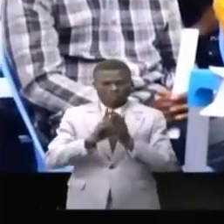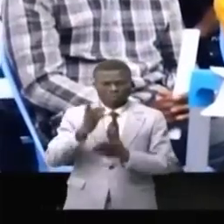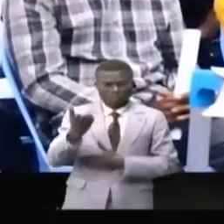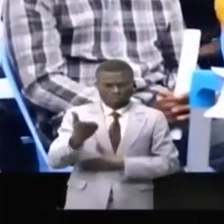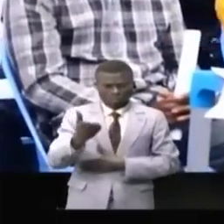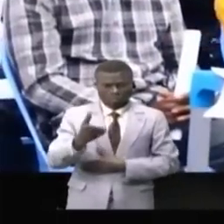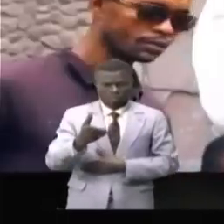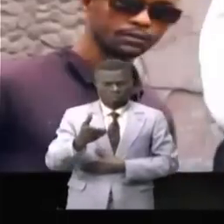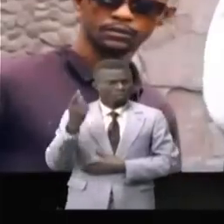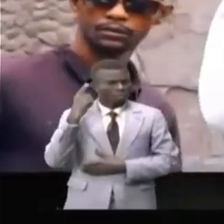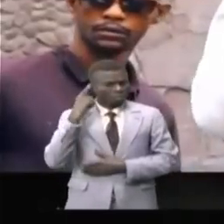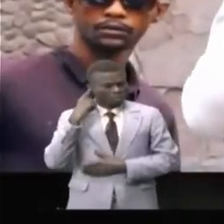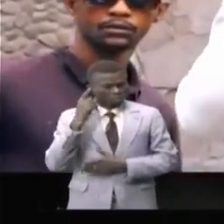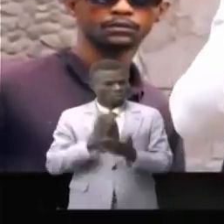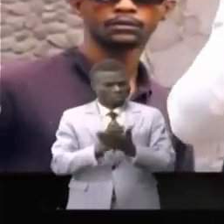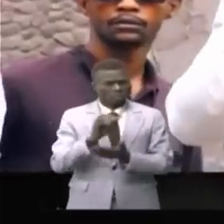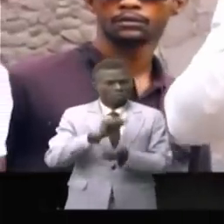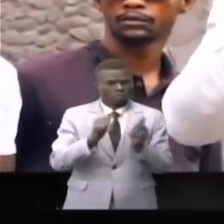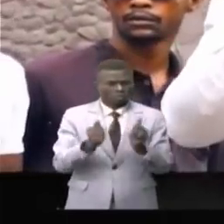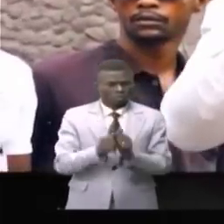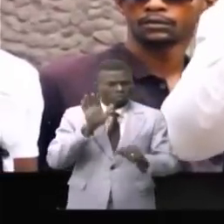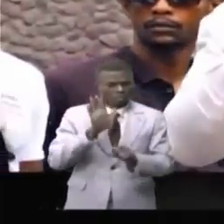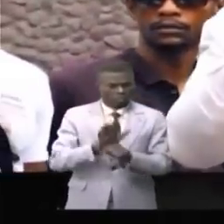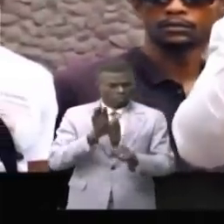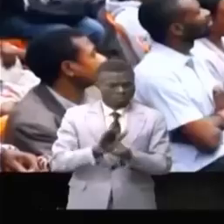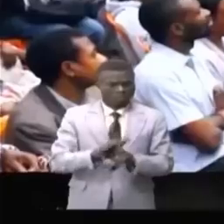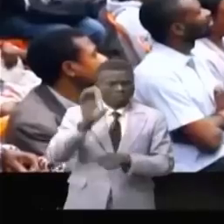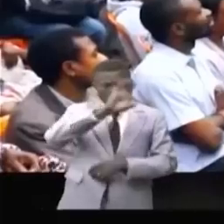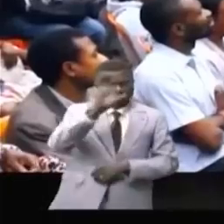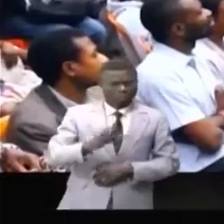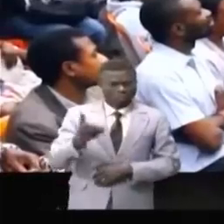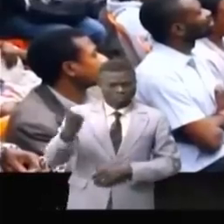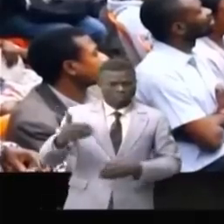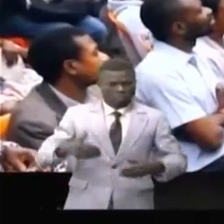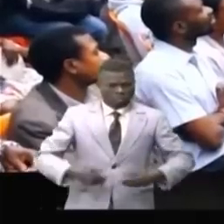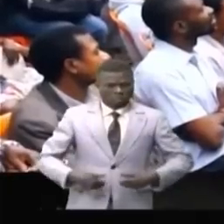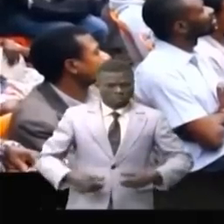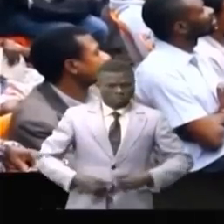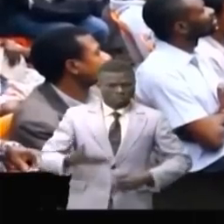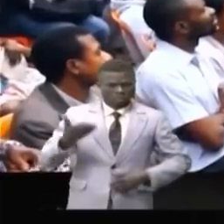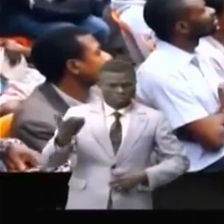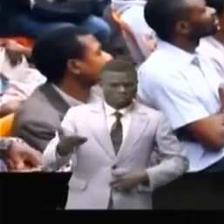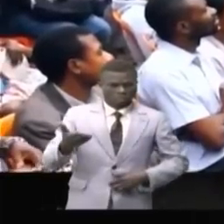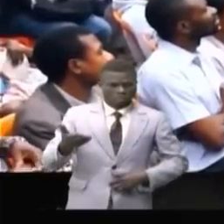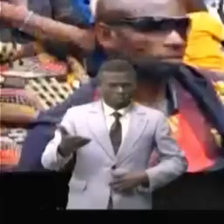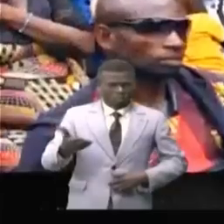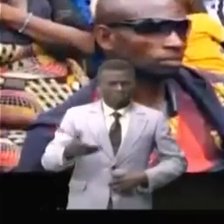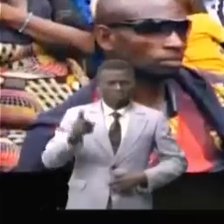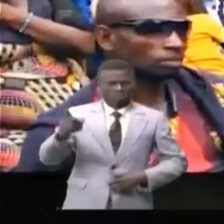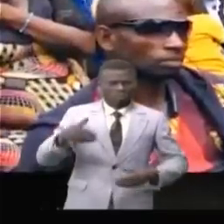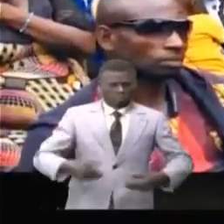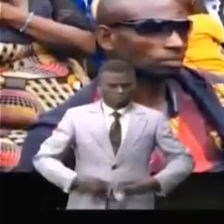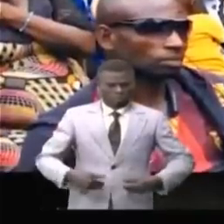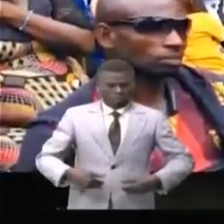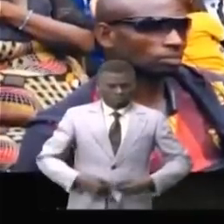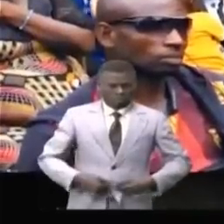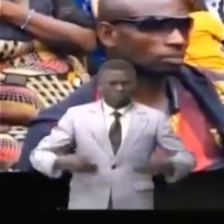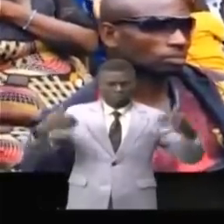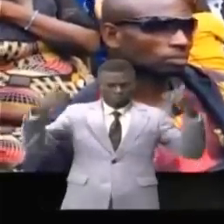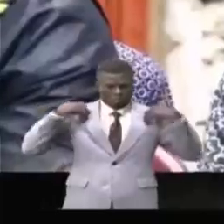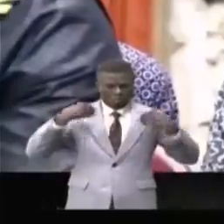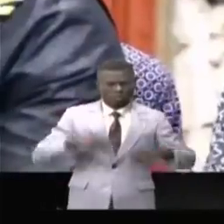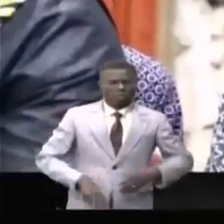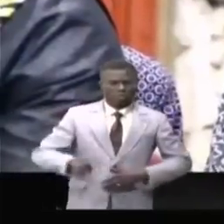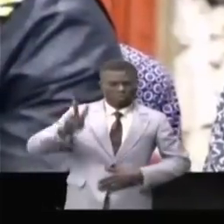prêté une oreille attentive aux difficultés auxquelles fait face la population sur place, ces jeunes cadres de